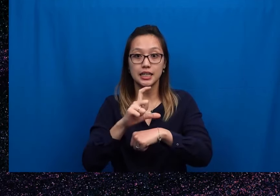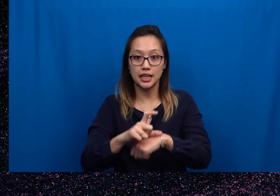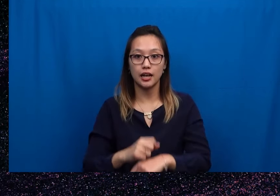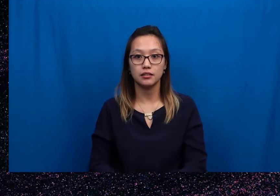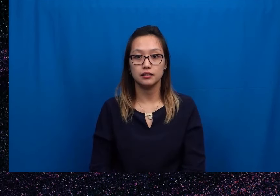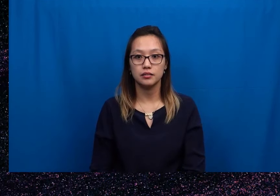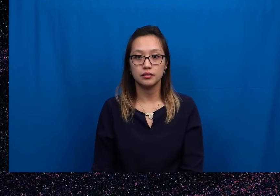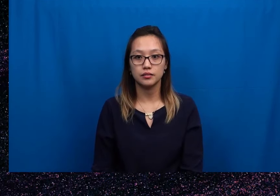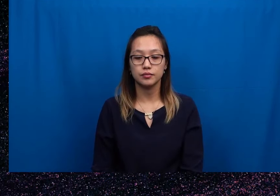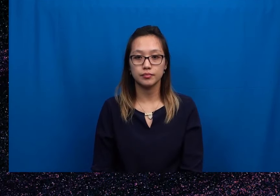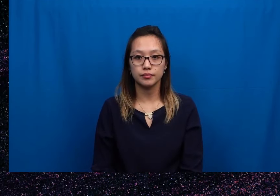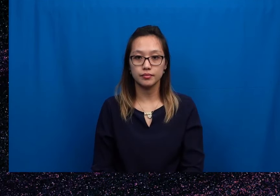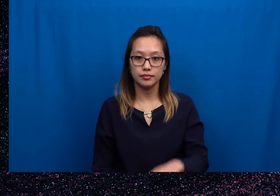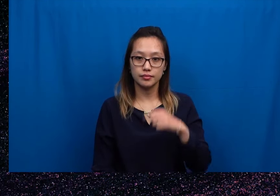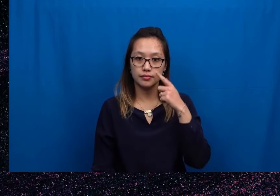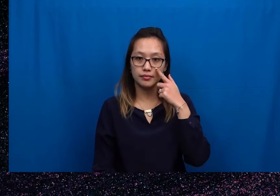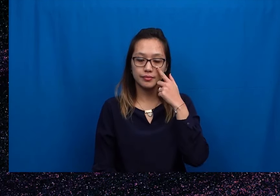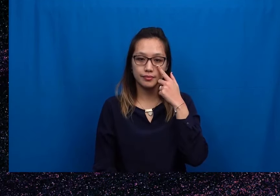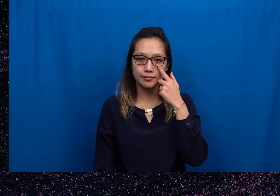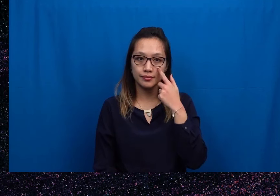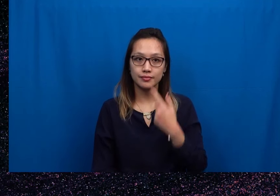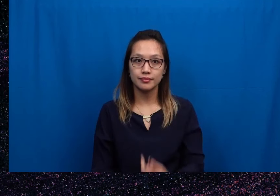gereja tempat saya berbakti.